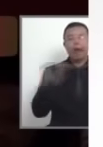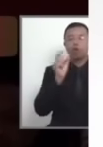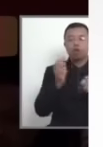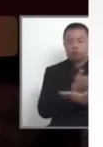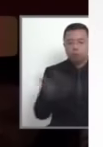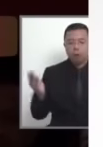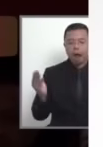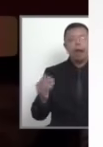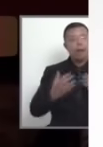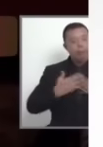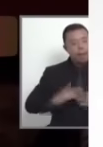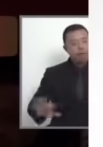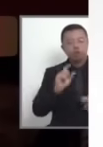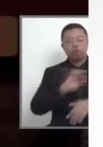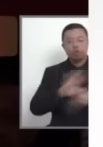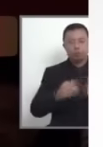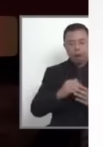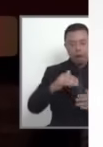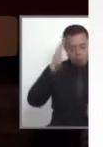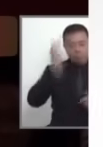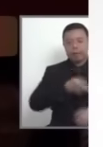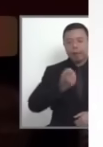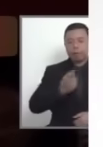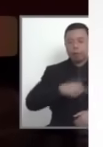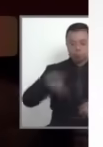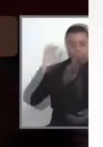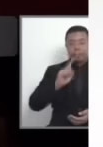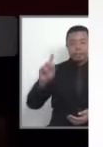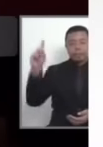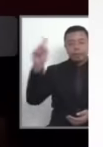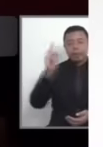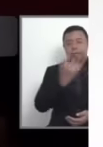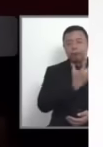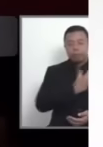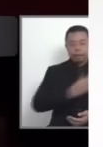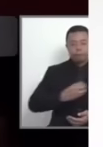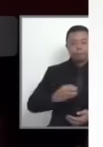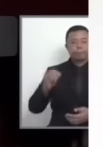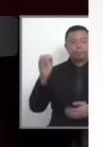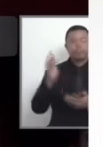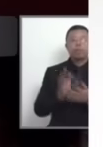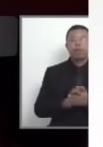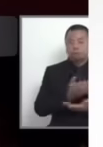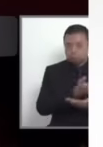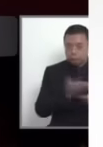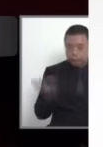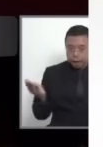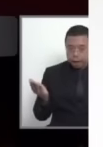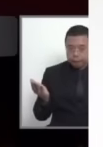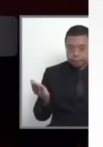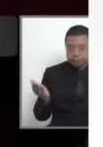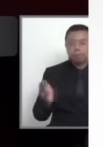selamat dari krisis COVID yang lalu dan krisis ekonomi. Nah, bicara soal closing statement, itu tadi ya menanggapi Mas Jarwi